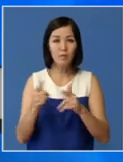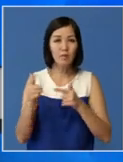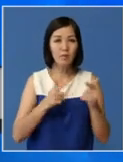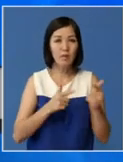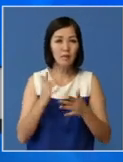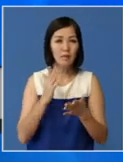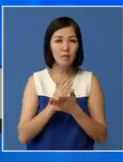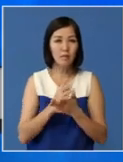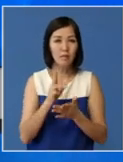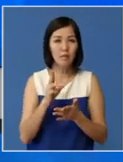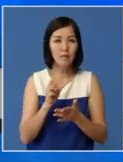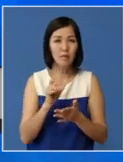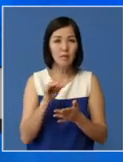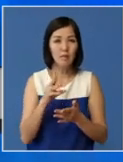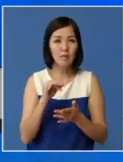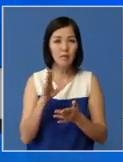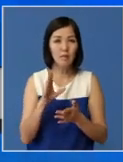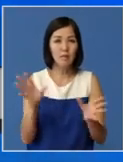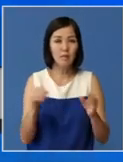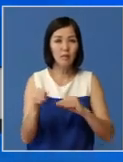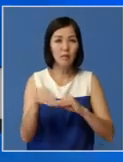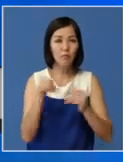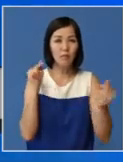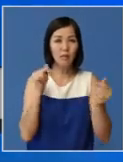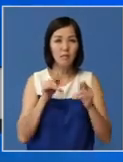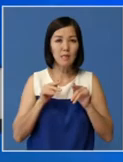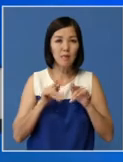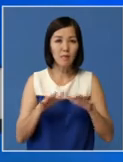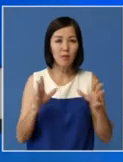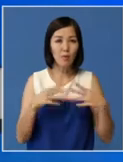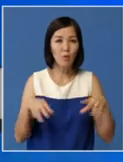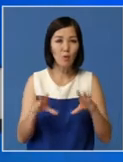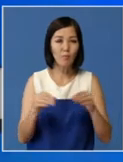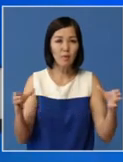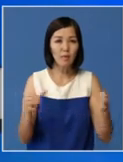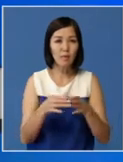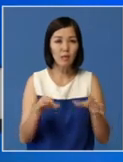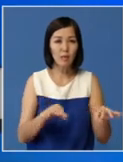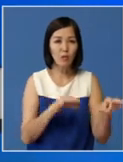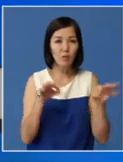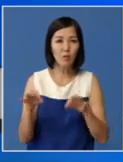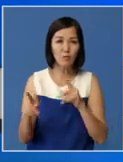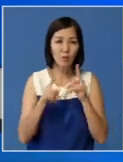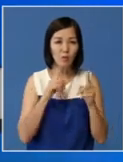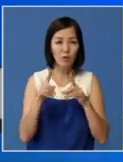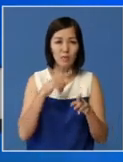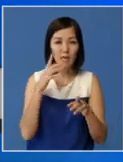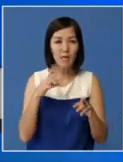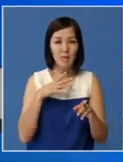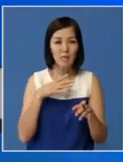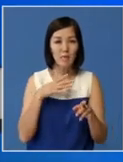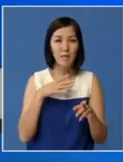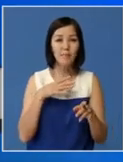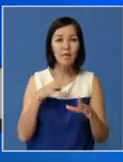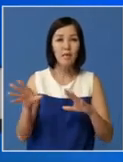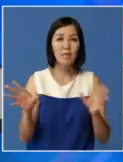Бұл жөнде Қаратал ауданында өткен сыбайлас жемқорлыққа қарсы іс-қимыл жөніндегі қоғамдық кеңестің көшпелі отырысында айтылды. Басқосуда